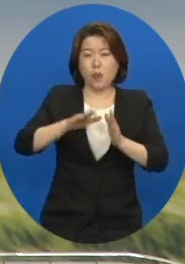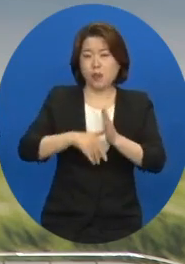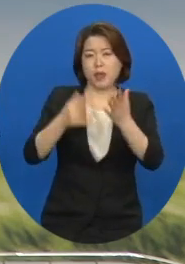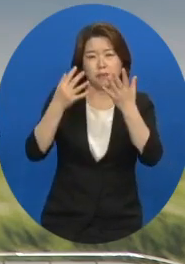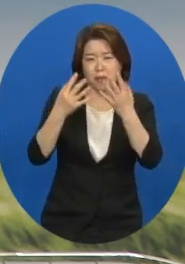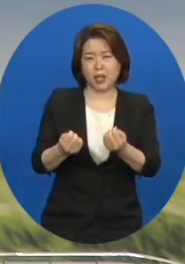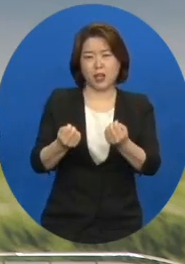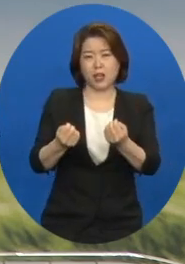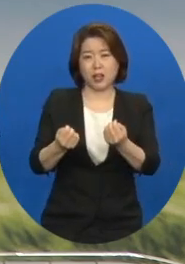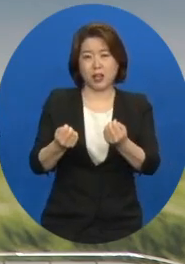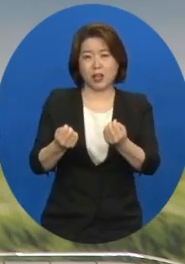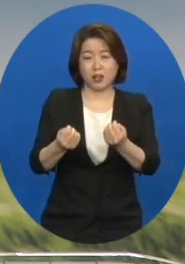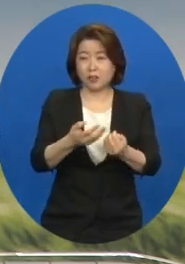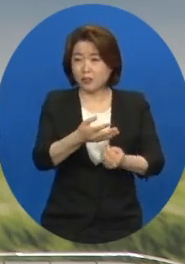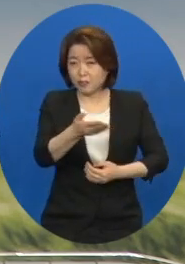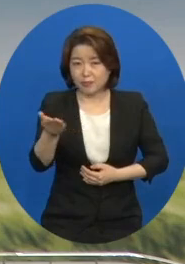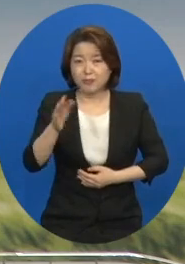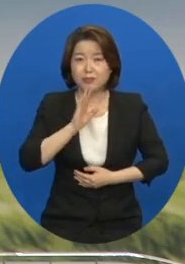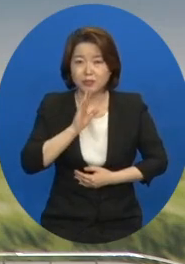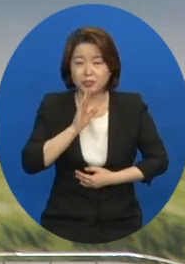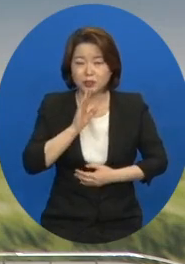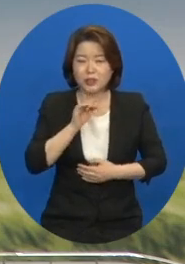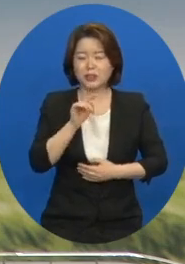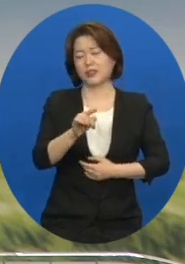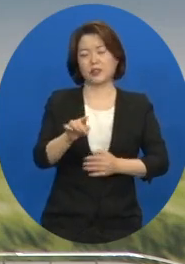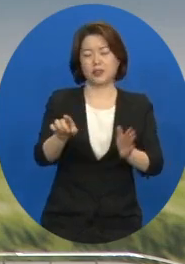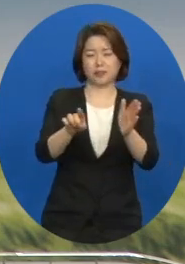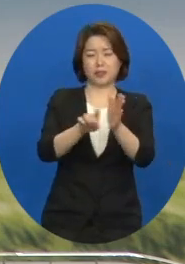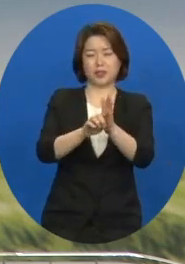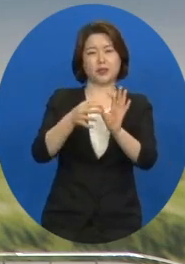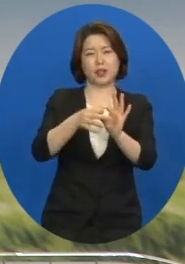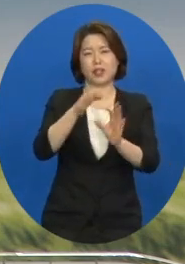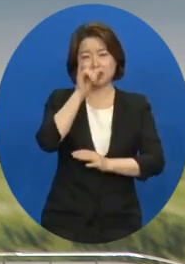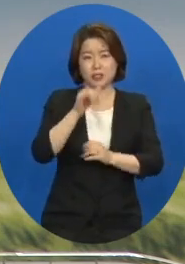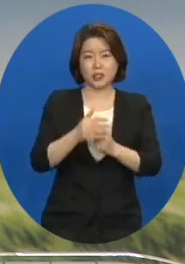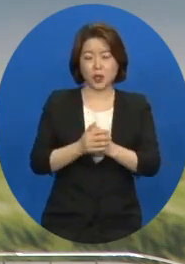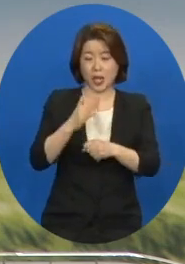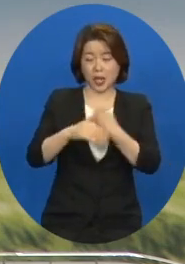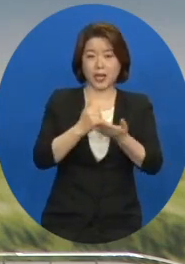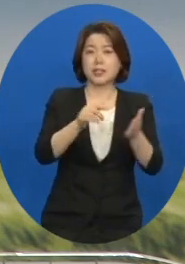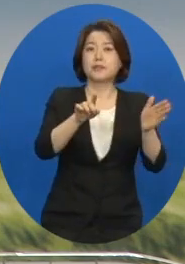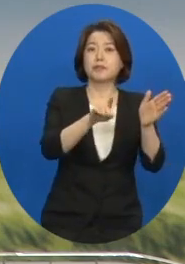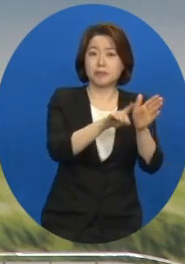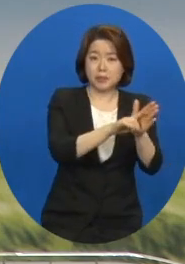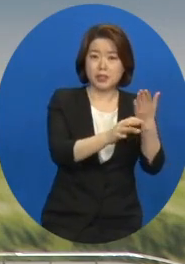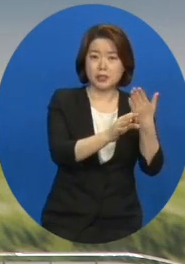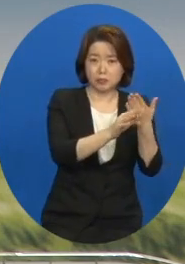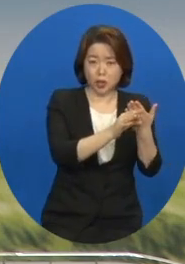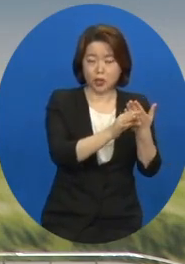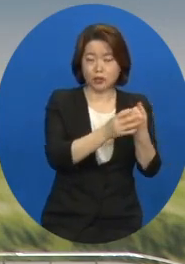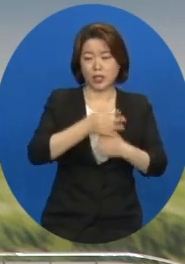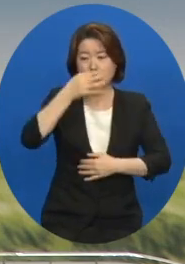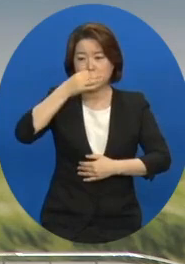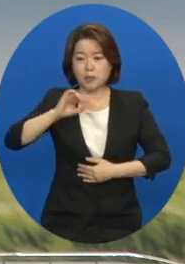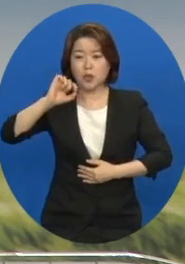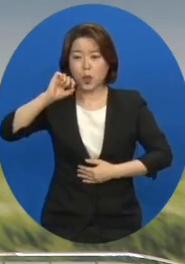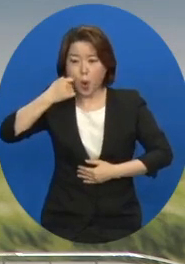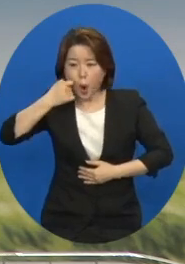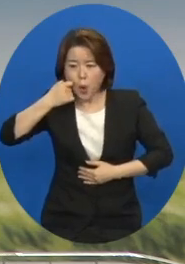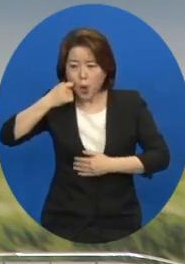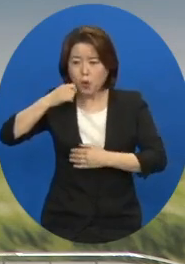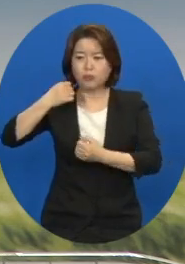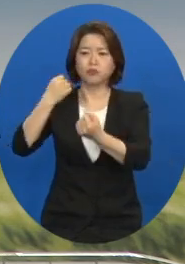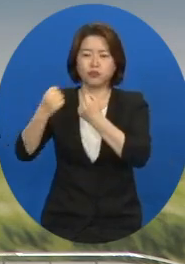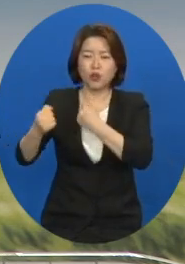여러분, 믿음과 관련이 있는 거예요. 하나님을 믿으면 힘들고 어려운 때도 감사가 됩니다.